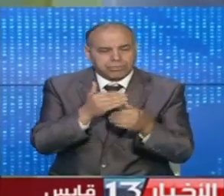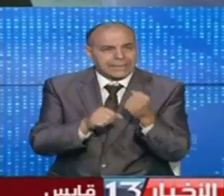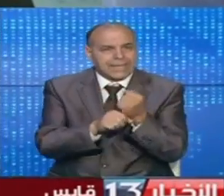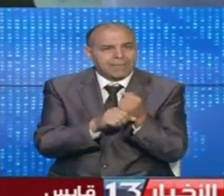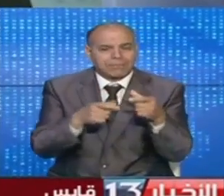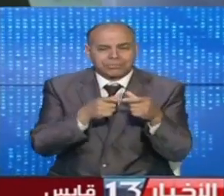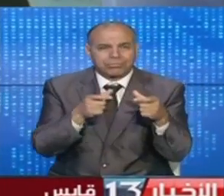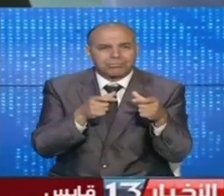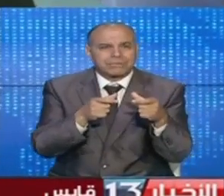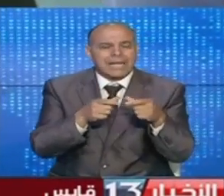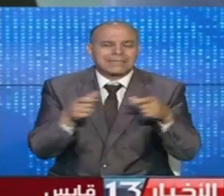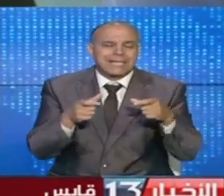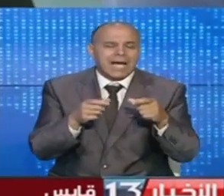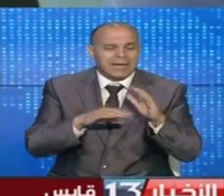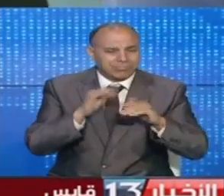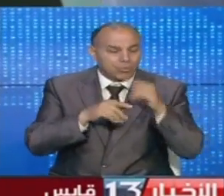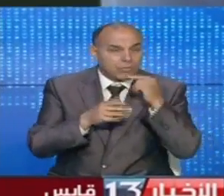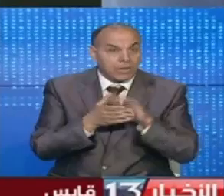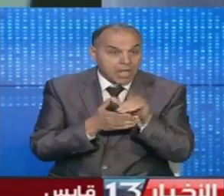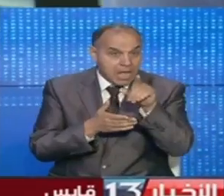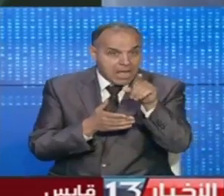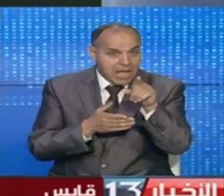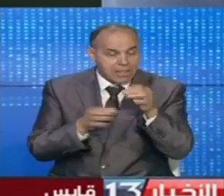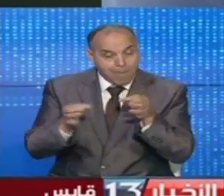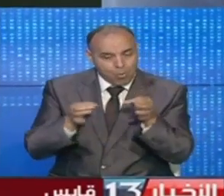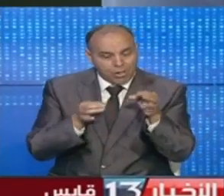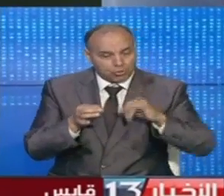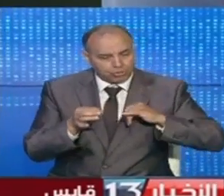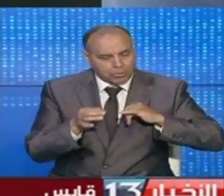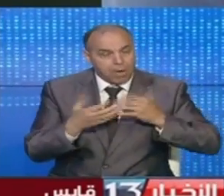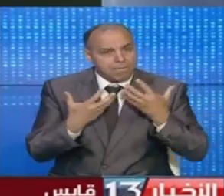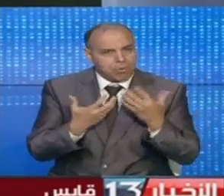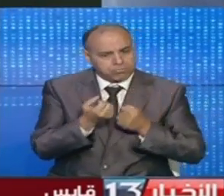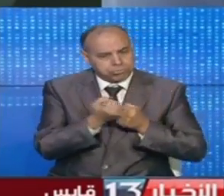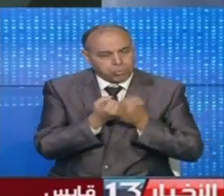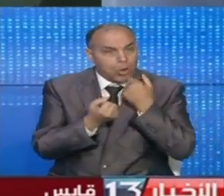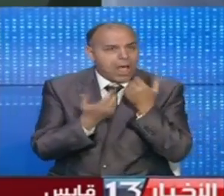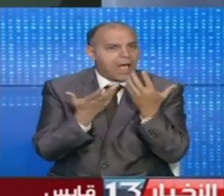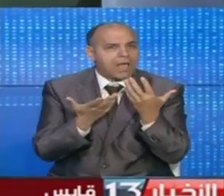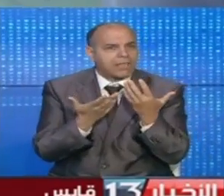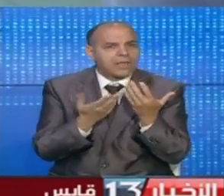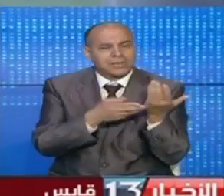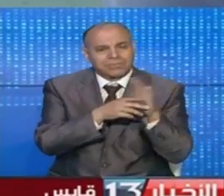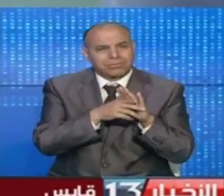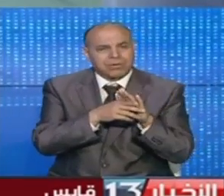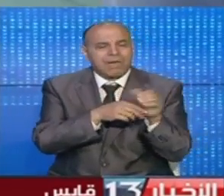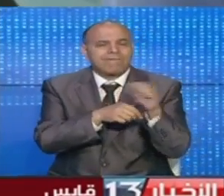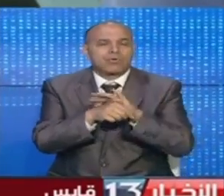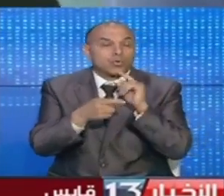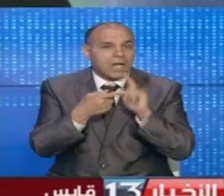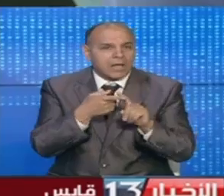صناعة الآلات الصناعية. هذا المهندس الشاب حرص على دعم الجهود المبذولة في التوقي من فيروس